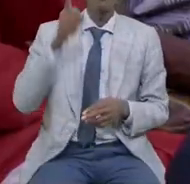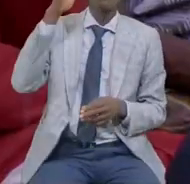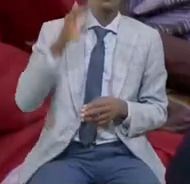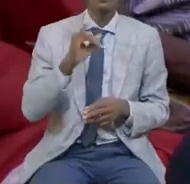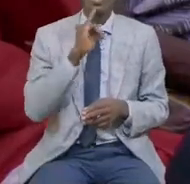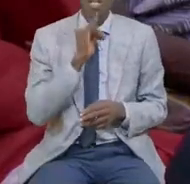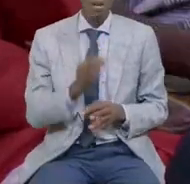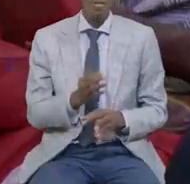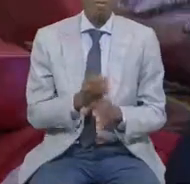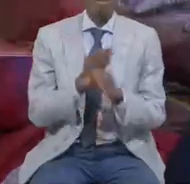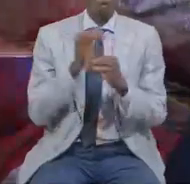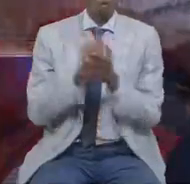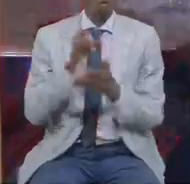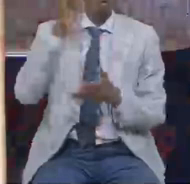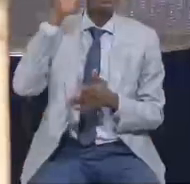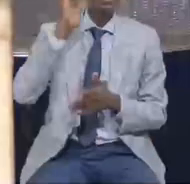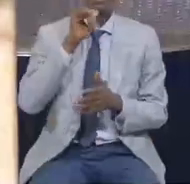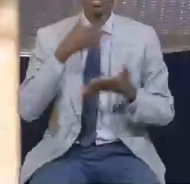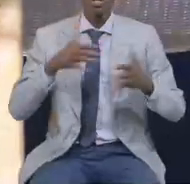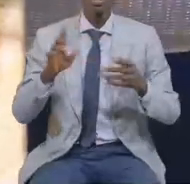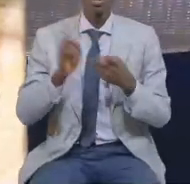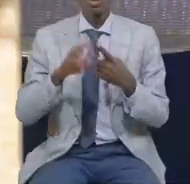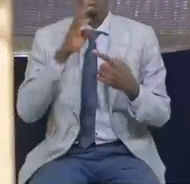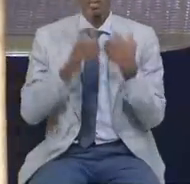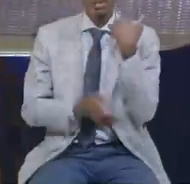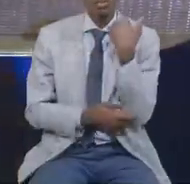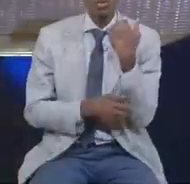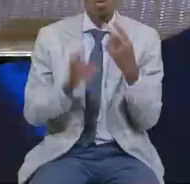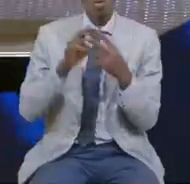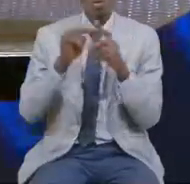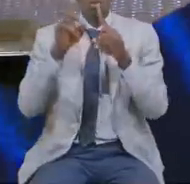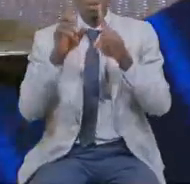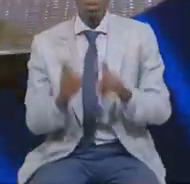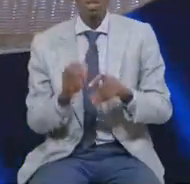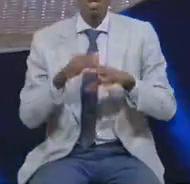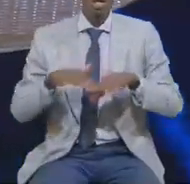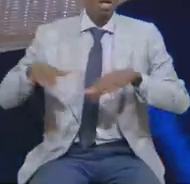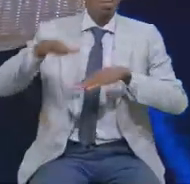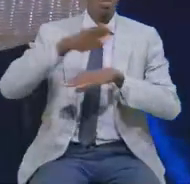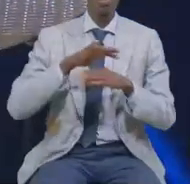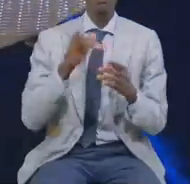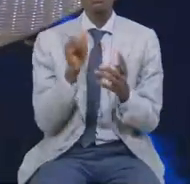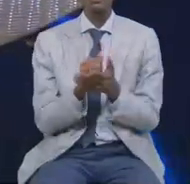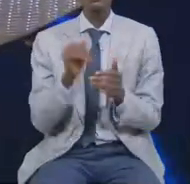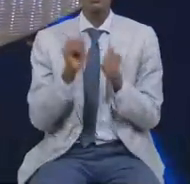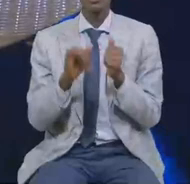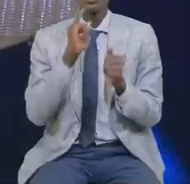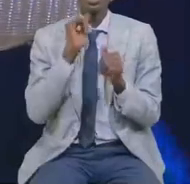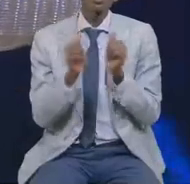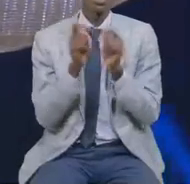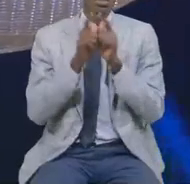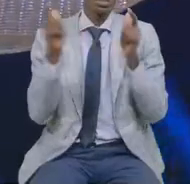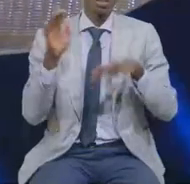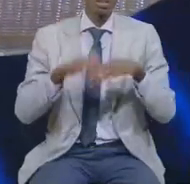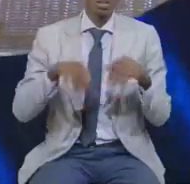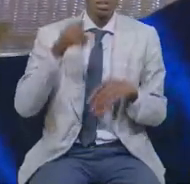permettra pas d'être tenté au-delà de ta force. Et avec l'épreuve, avec la tentation, Dieu va te frayer le chemin et